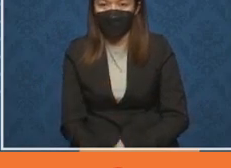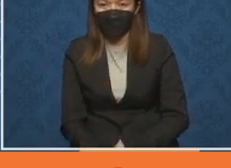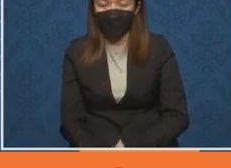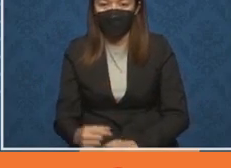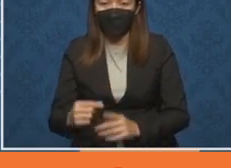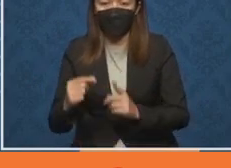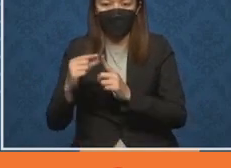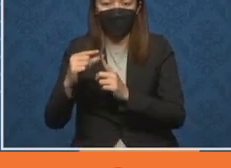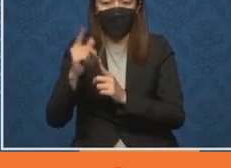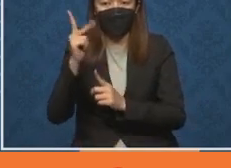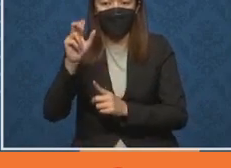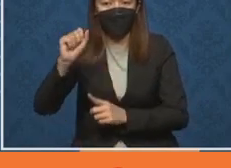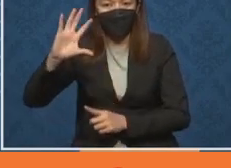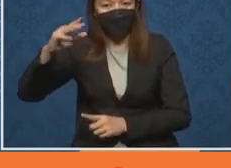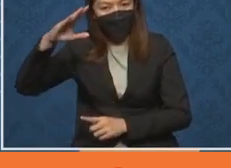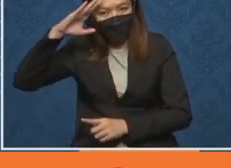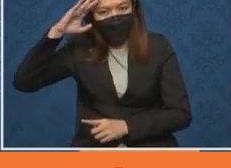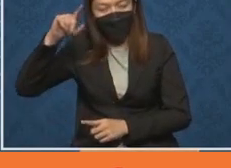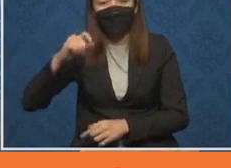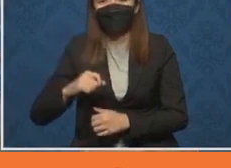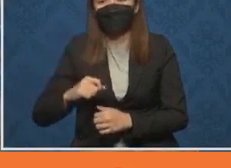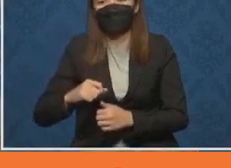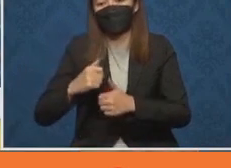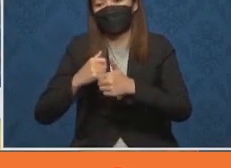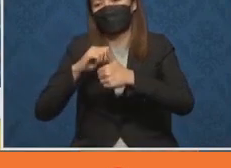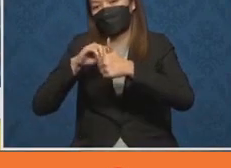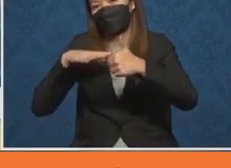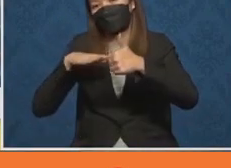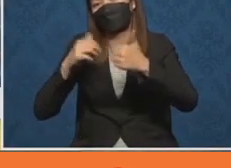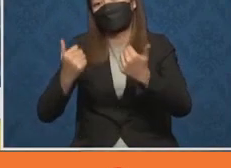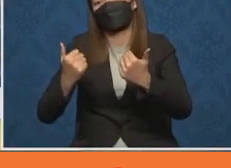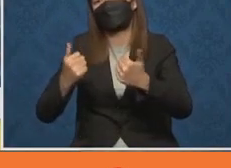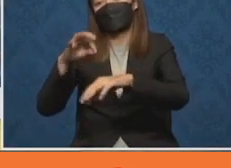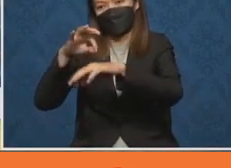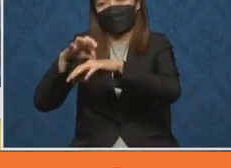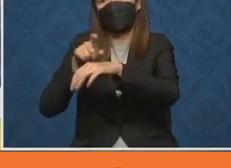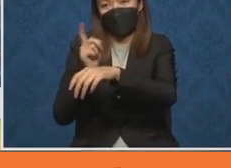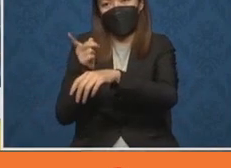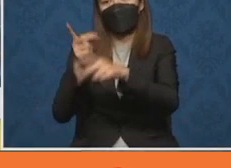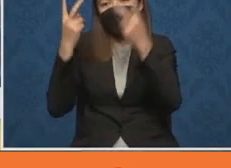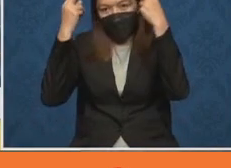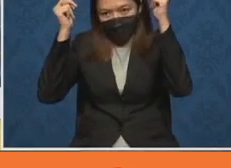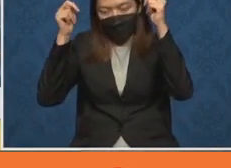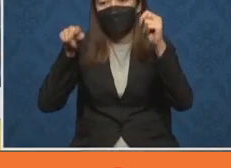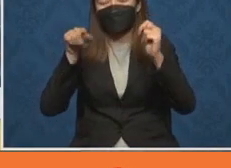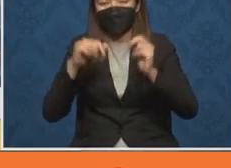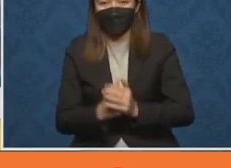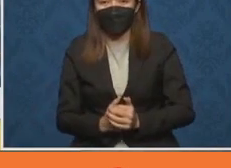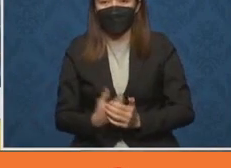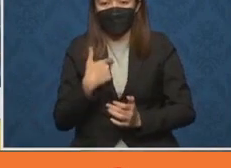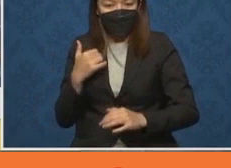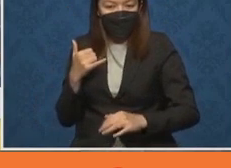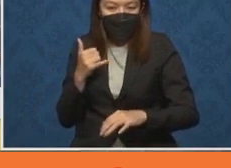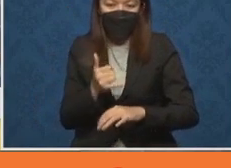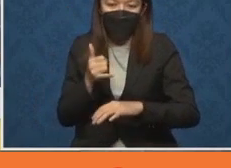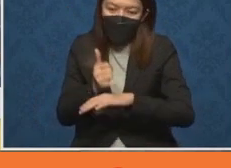คณะรัฐปหารครั นำโดยคนที่ปจจุบันเป็ายกรัฐมนตรีมายืนยนในสภาหแ่งนี้หลาย